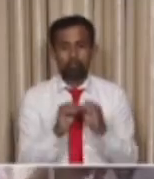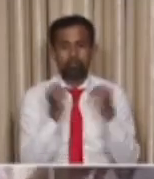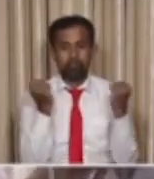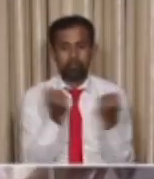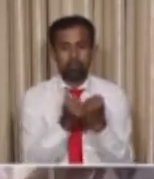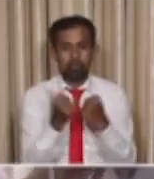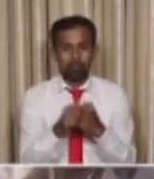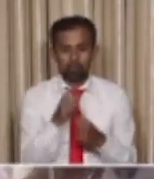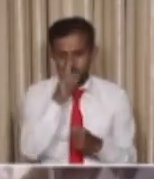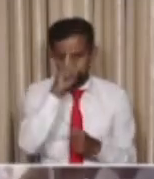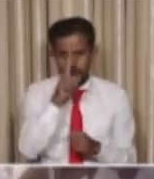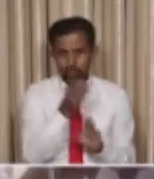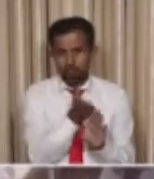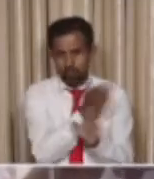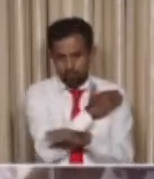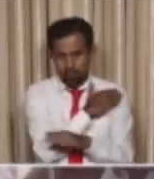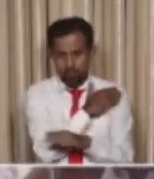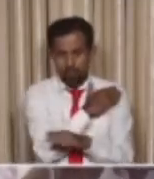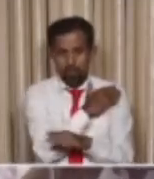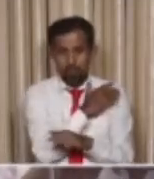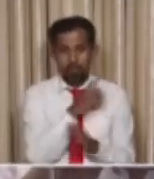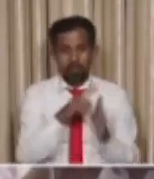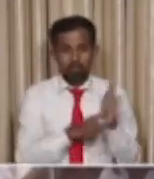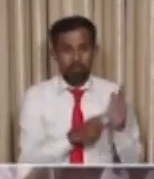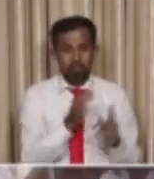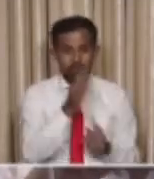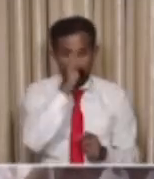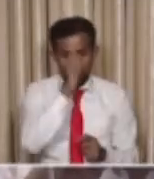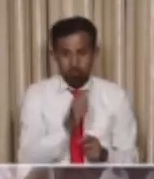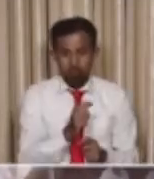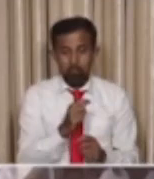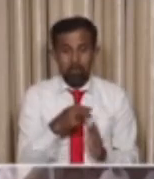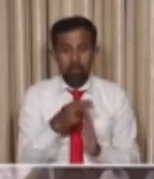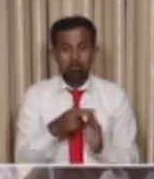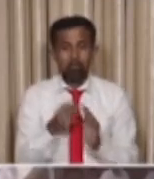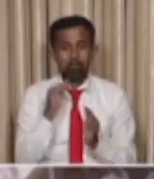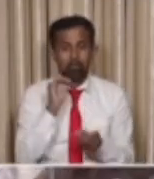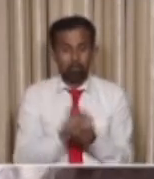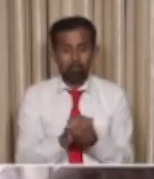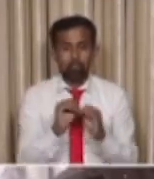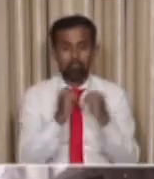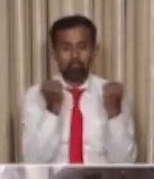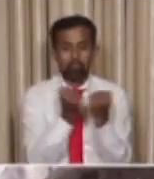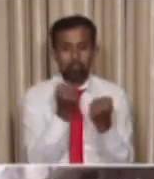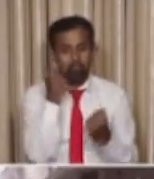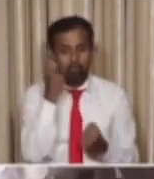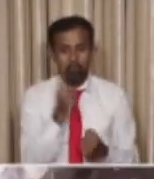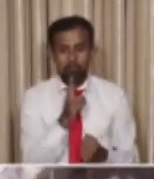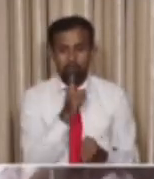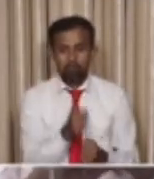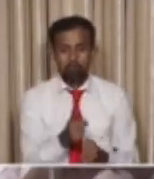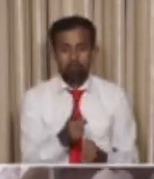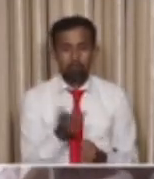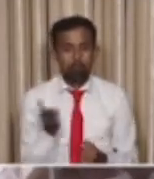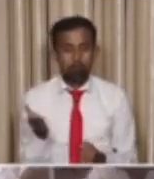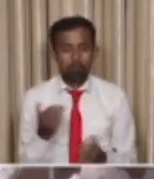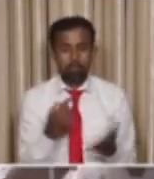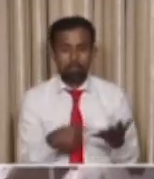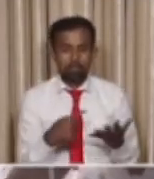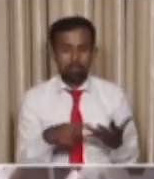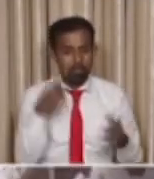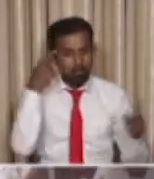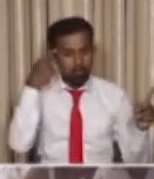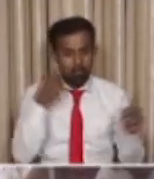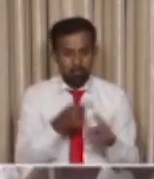මීට සතියකට කලින් ජයන් සමීරගත්තු සභාපතිවරයා විදිහට ඉන්නවා. ඒ නිසා ජාතික උරුමයන් පිළිබඳ සංසදයට අපි යෝජනා කරනවා මේ කාරණාව